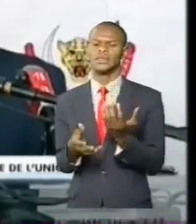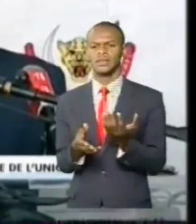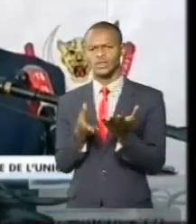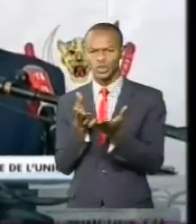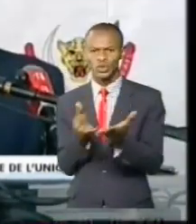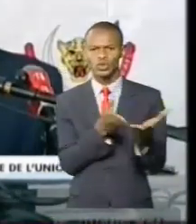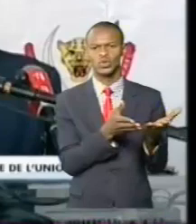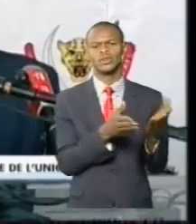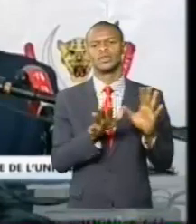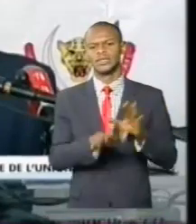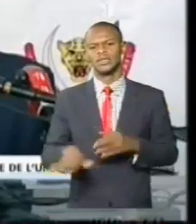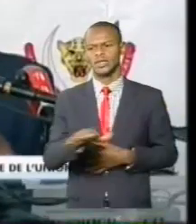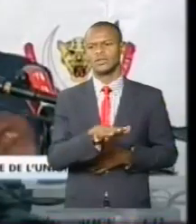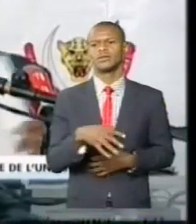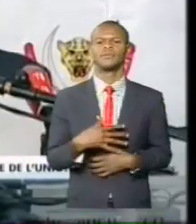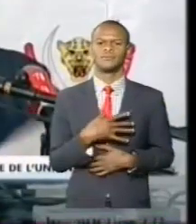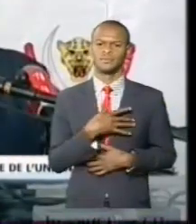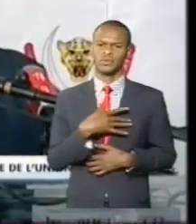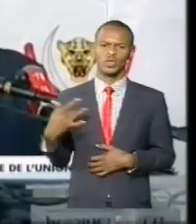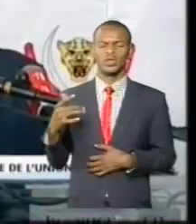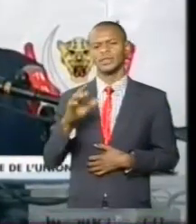Steve Mbikai Mabouluki.